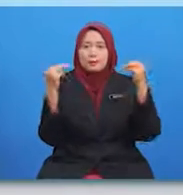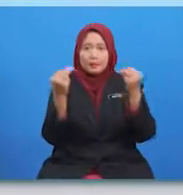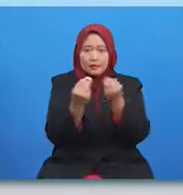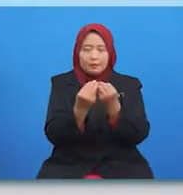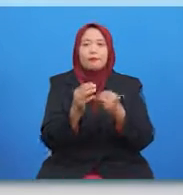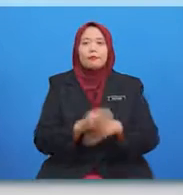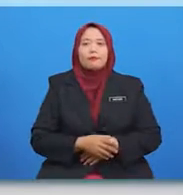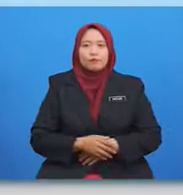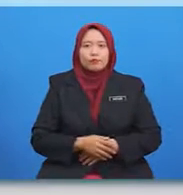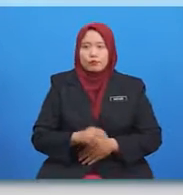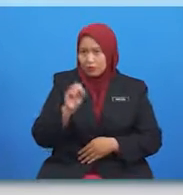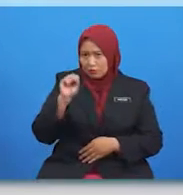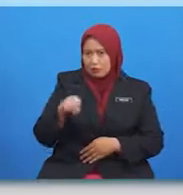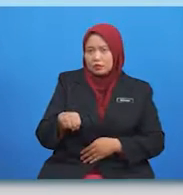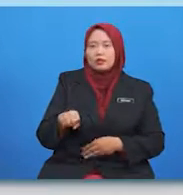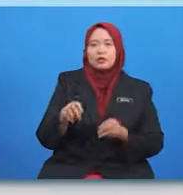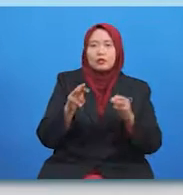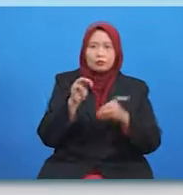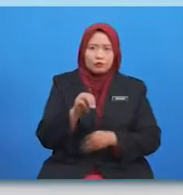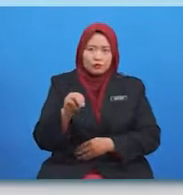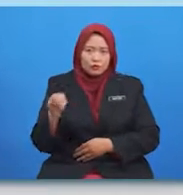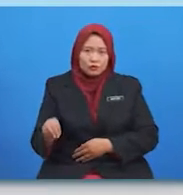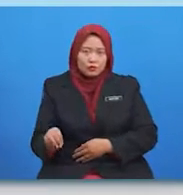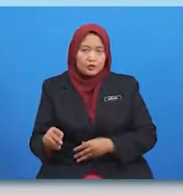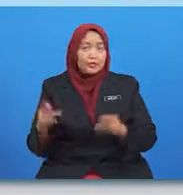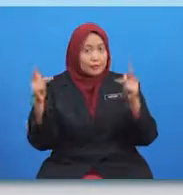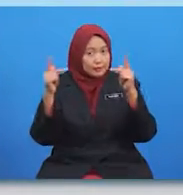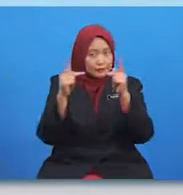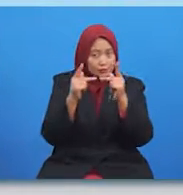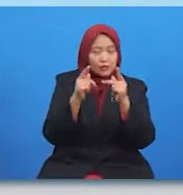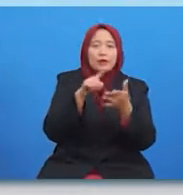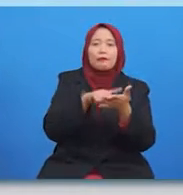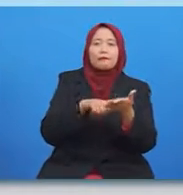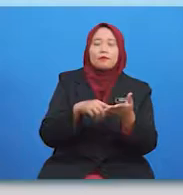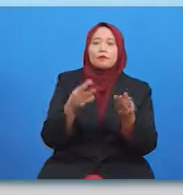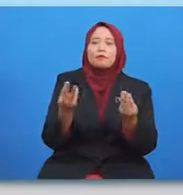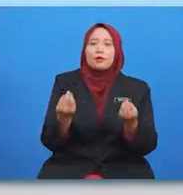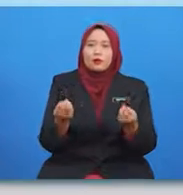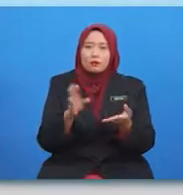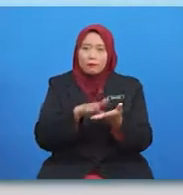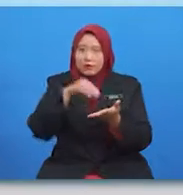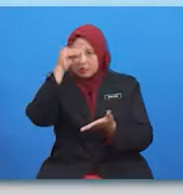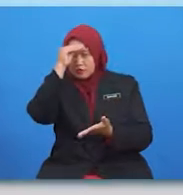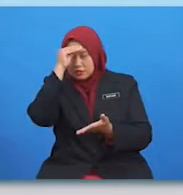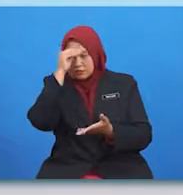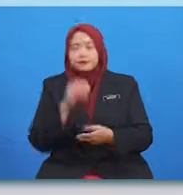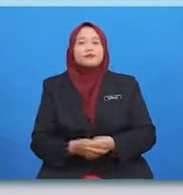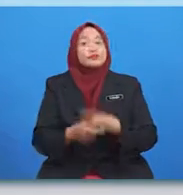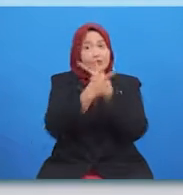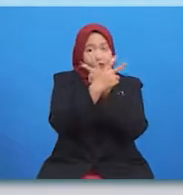murid-murid kaitkan dengan apa yang kita pelajari hari ini? Radio